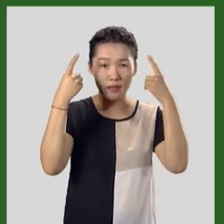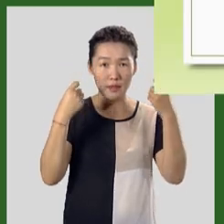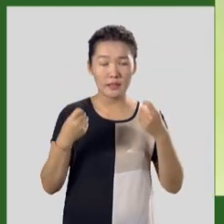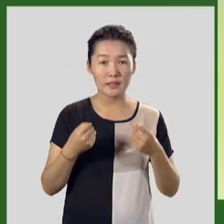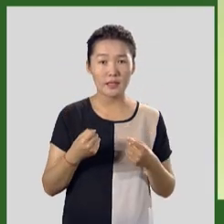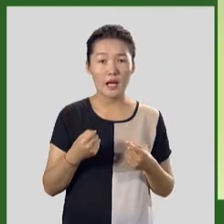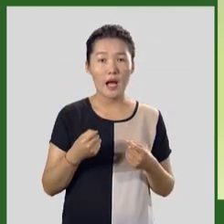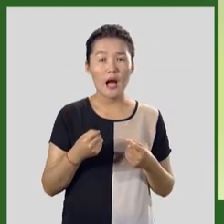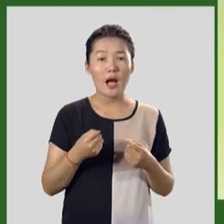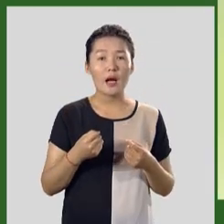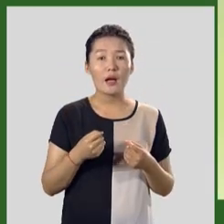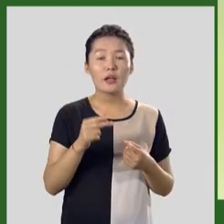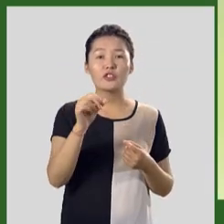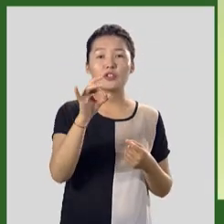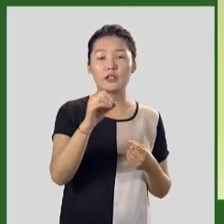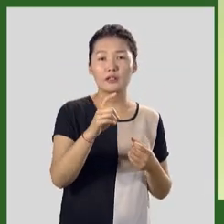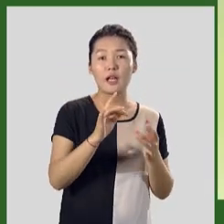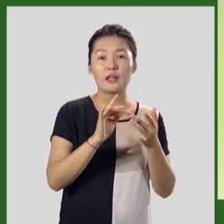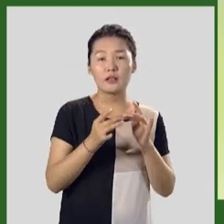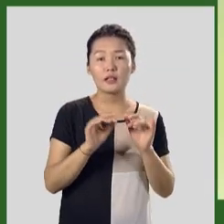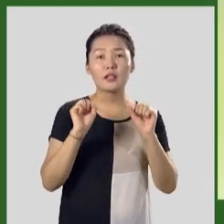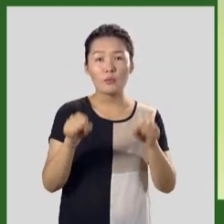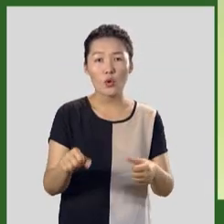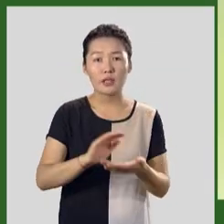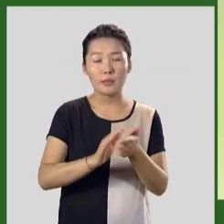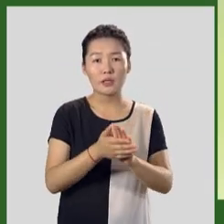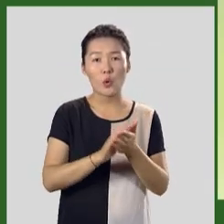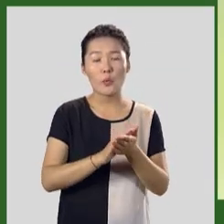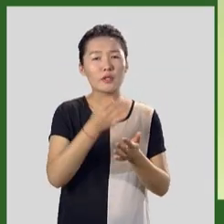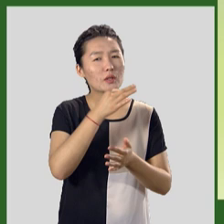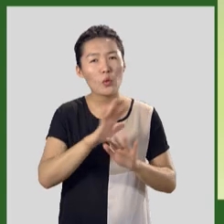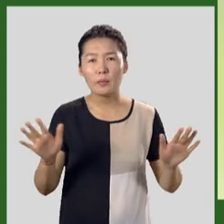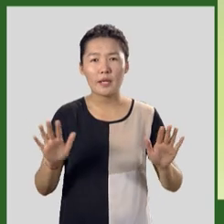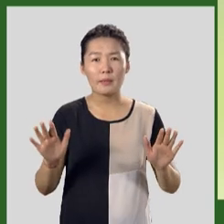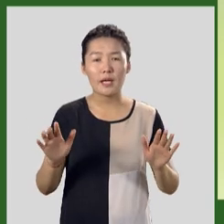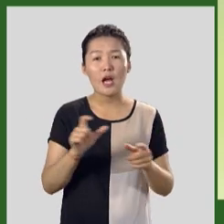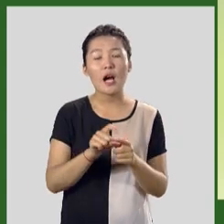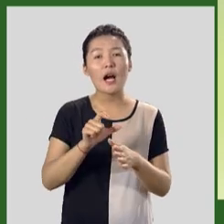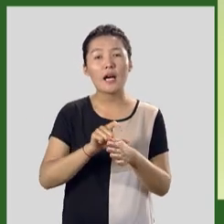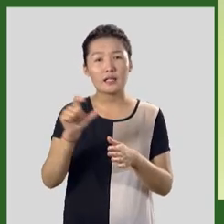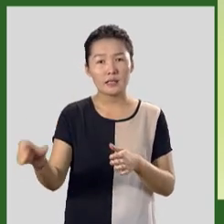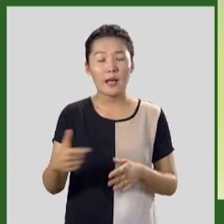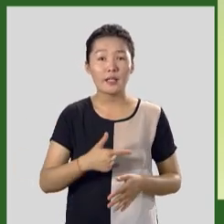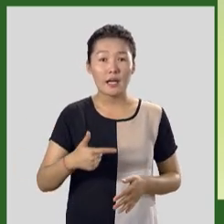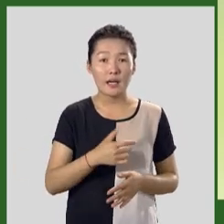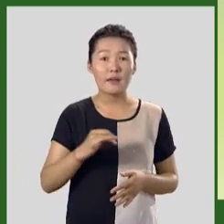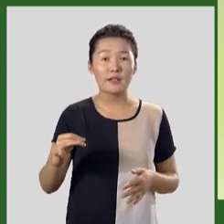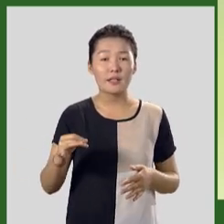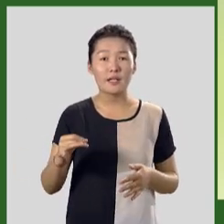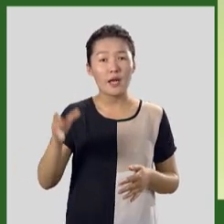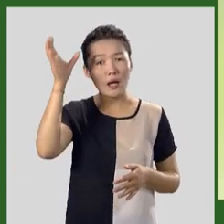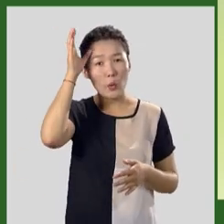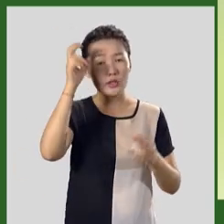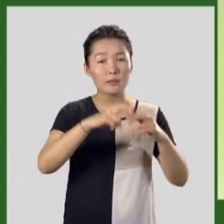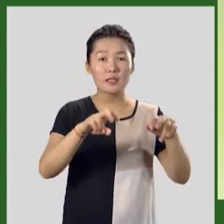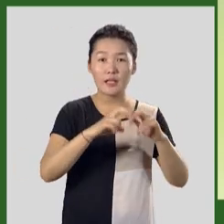сеть можно ознакомиться с любыми отраслями географии и научными исследованиями. Там вы